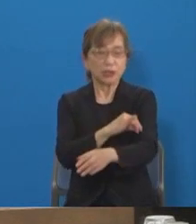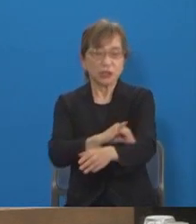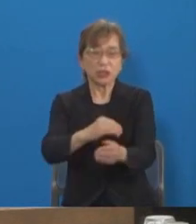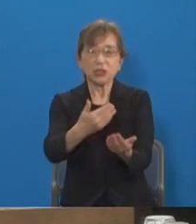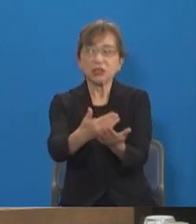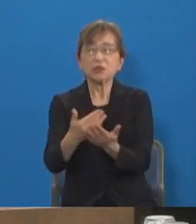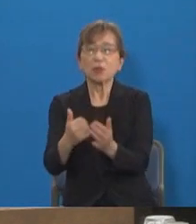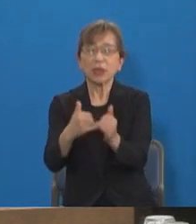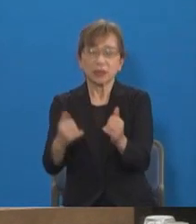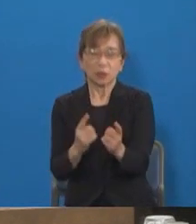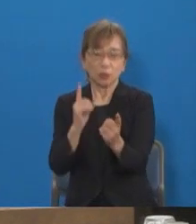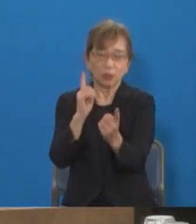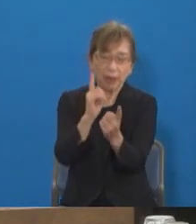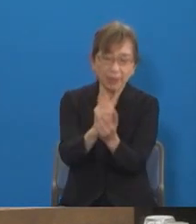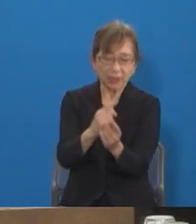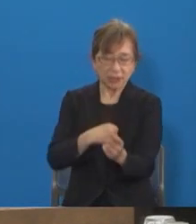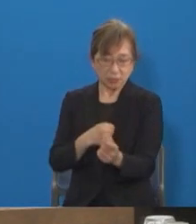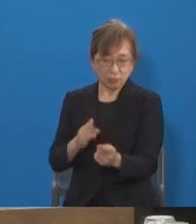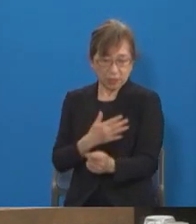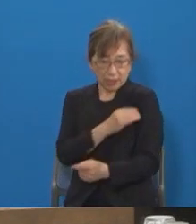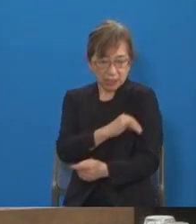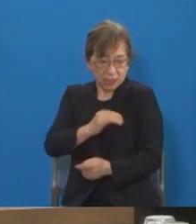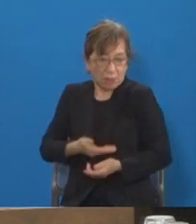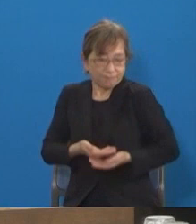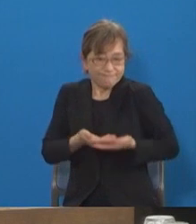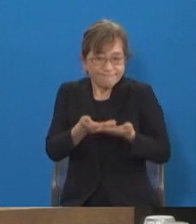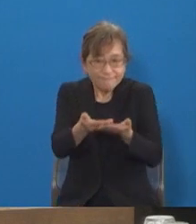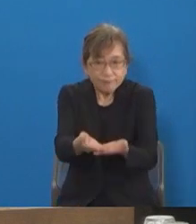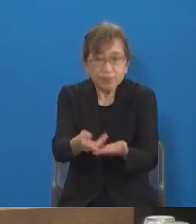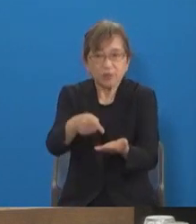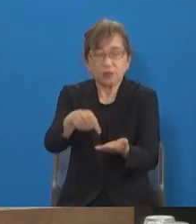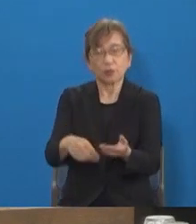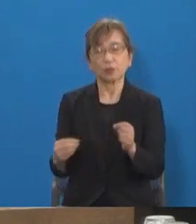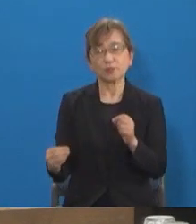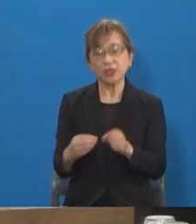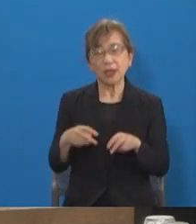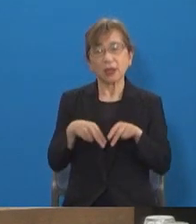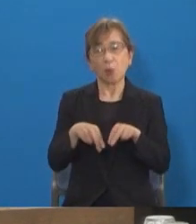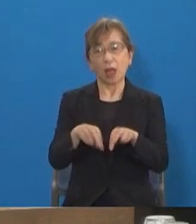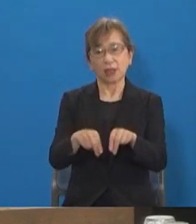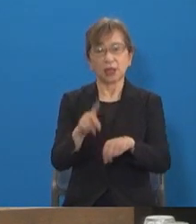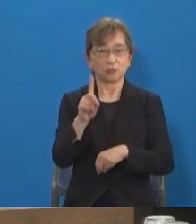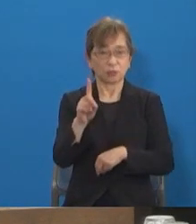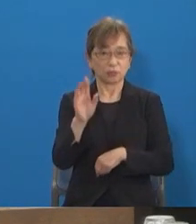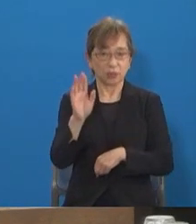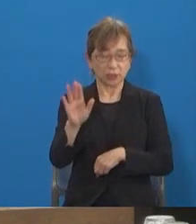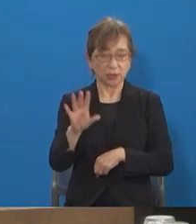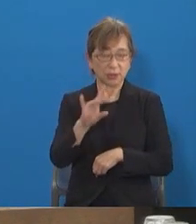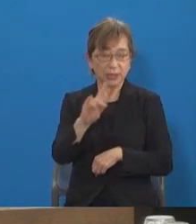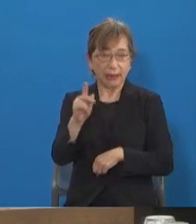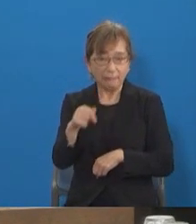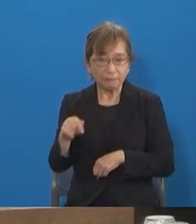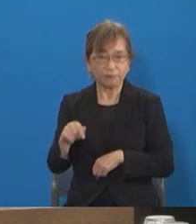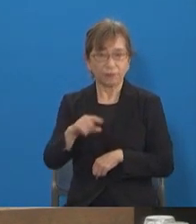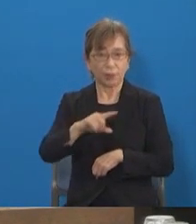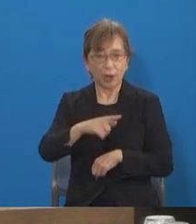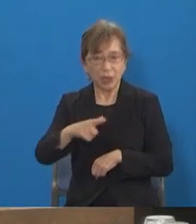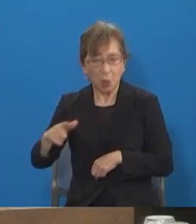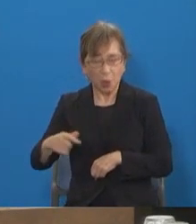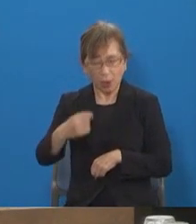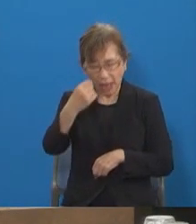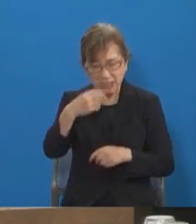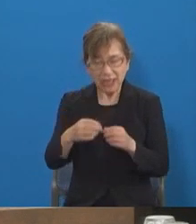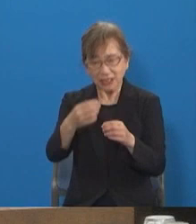ために、自ら進んで血液を提供する身近なボランティアです。がん、白血病、感染